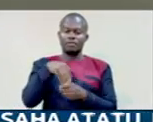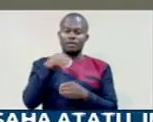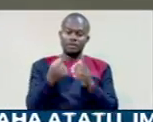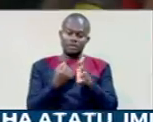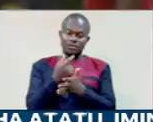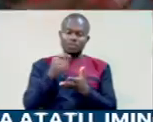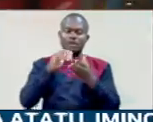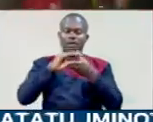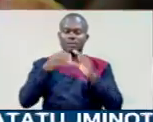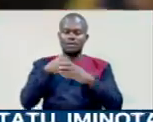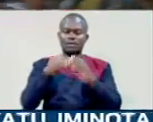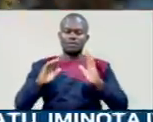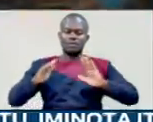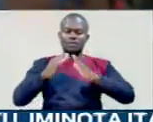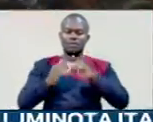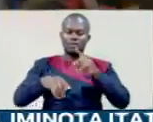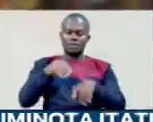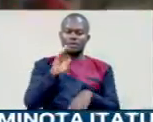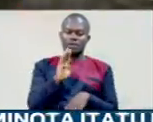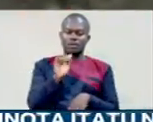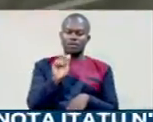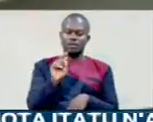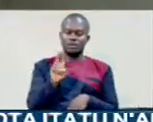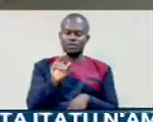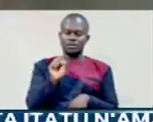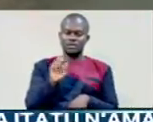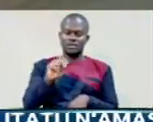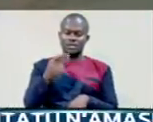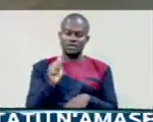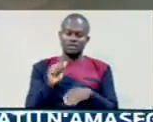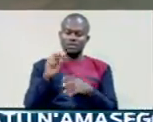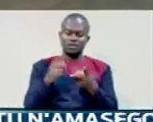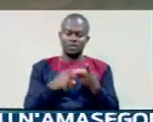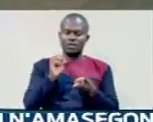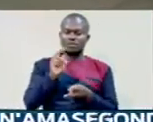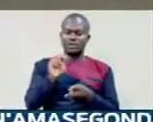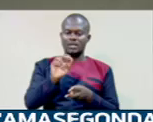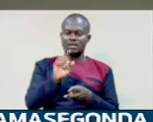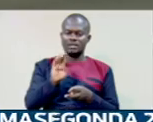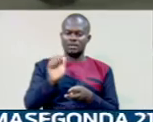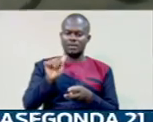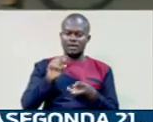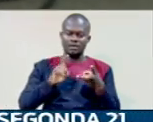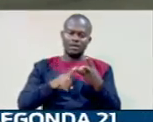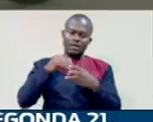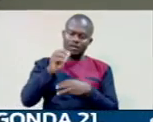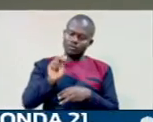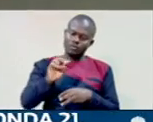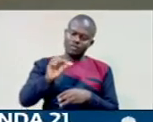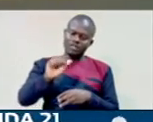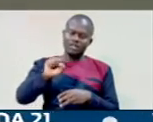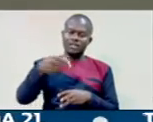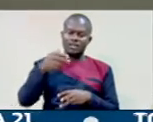binatuma amanota y'umusozi wa kabiri yegukana na Byugusengwa Benediction akurikirwa na Maniza bayo nawe wa Benediction maze Mugisha Moise wa